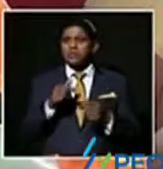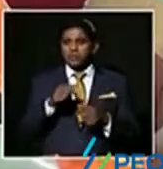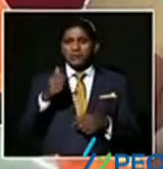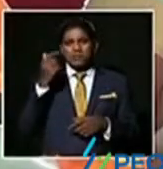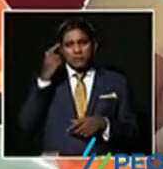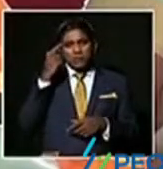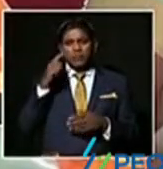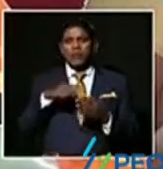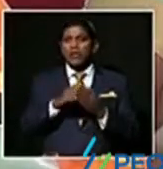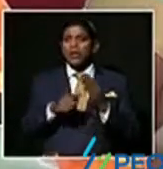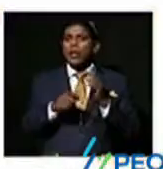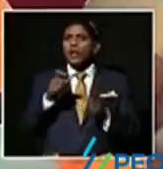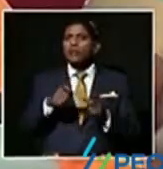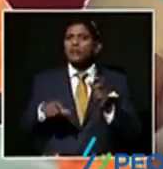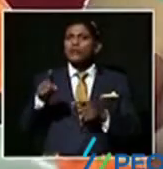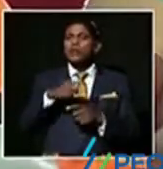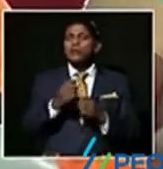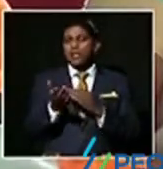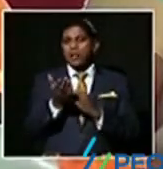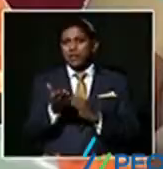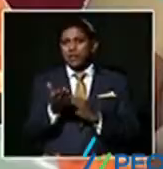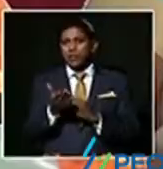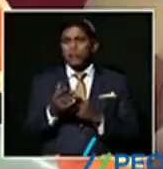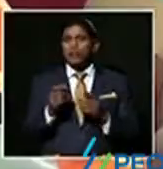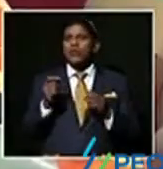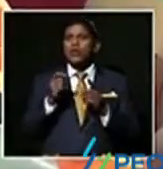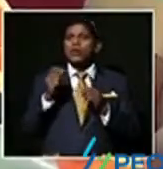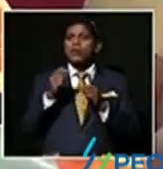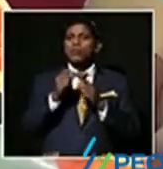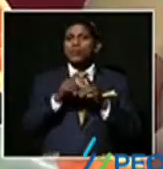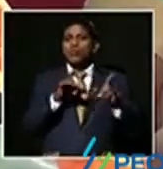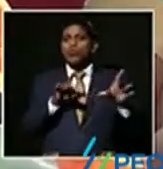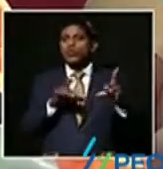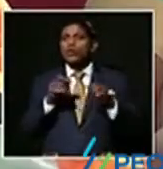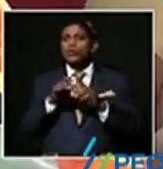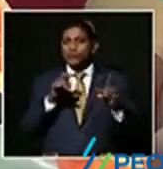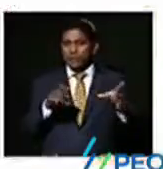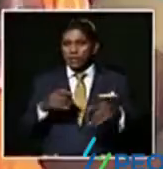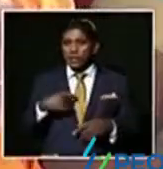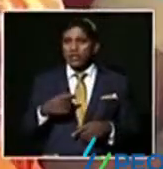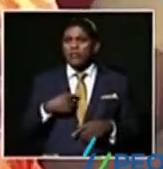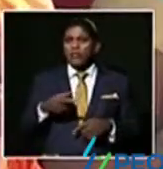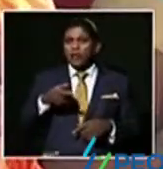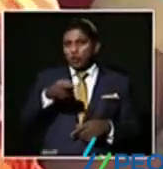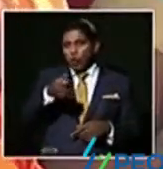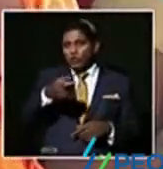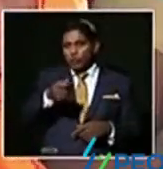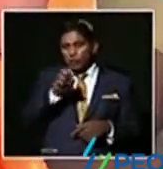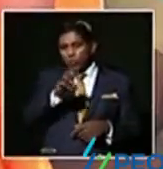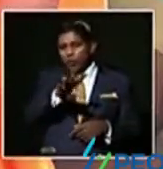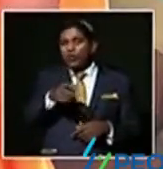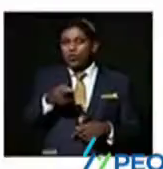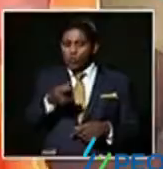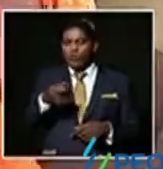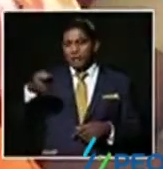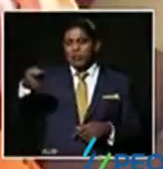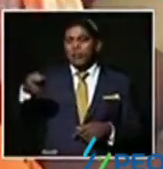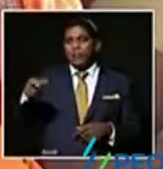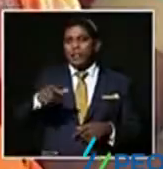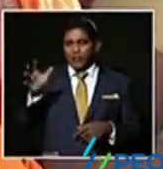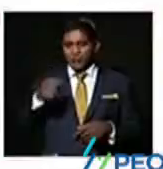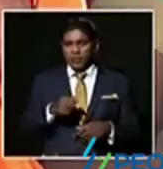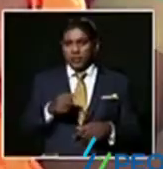රටේ ජනතාවට ඉල්ලීමක් කරනවා. පොසොන් එකට එනකොට කෑලි තුනේ පෝච් එකක් අරන් එන්න ඕනේ. පෙරහැර ඒ වගේම